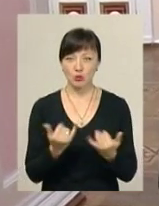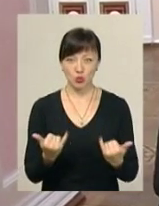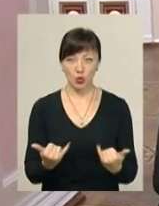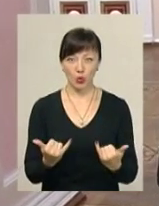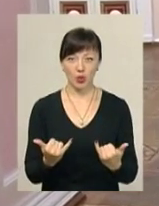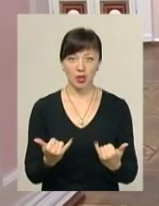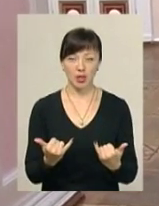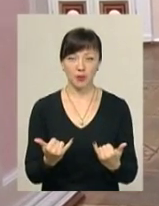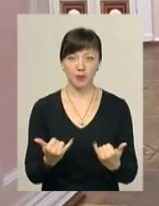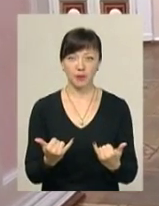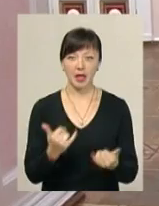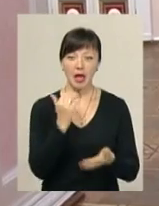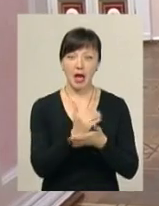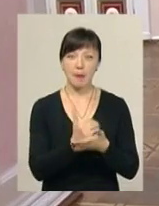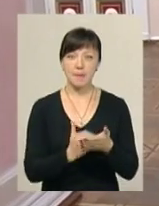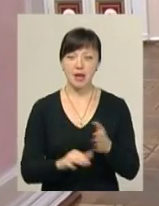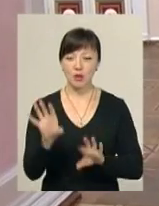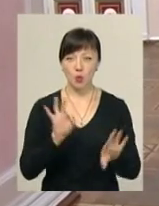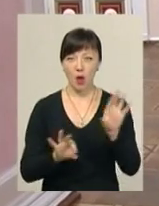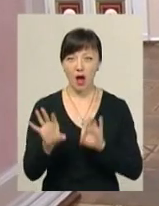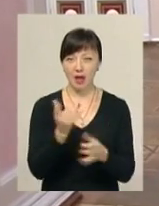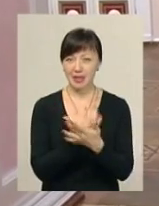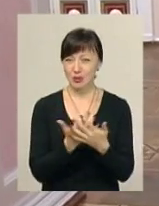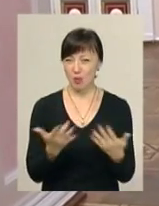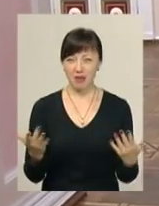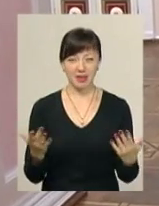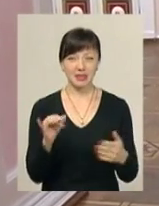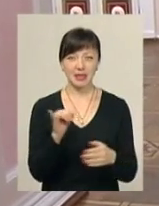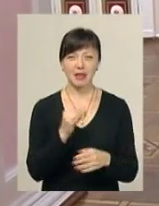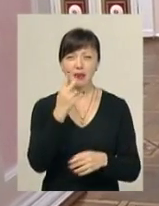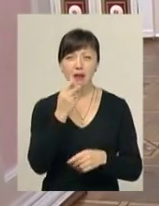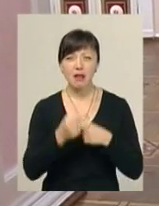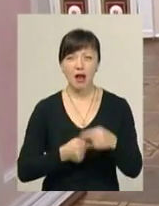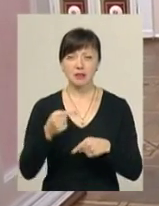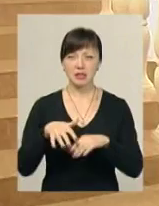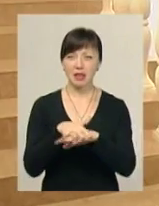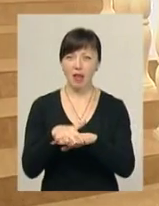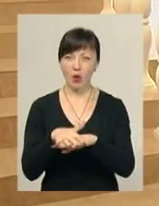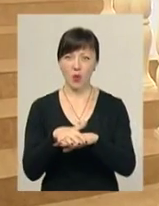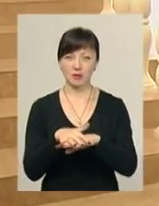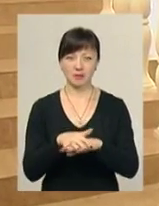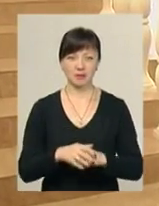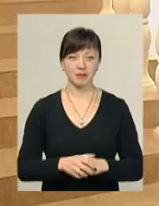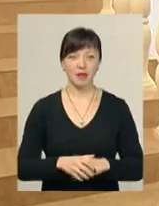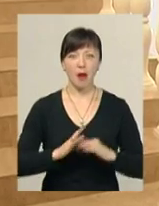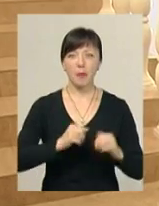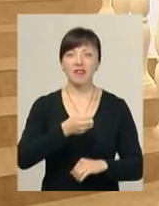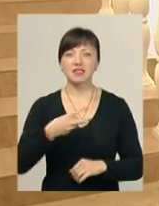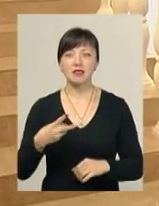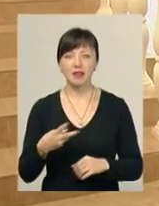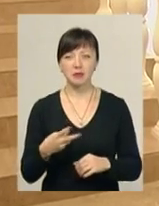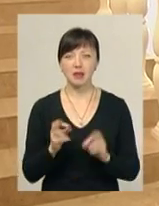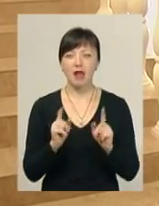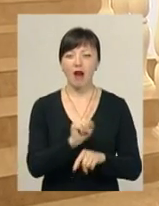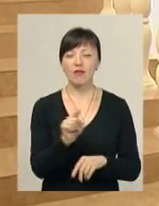сьогодні. І репертуар такий різноманітний, і класика, і народність. Професіоналізм,